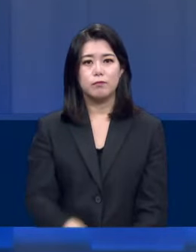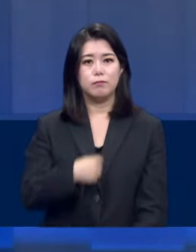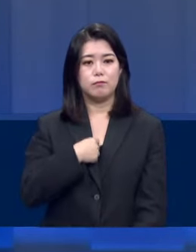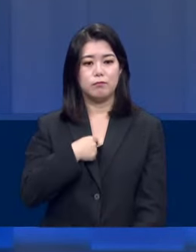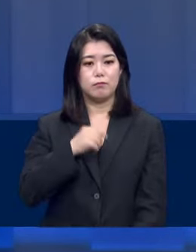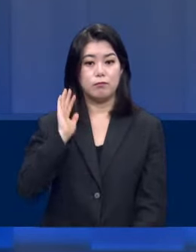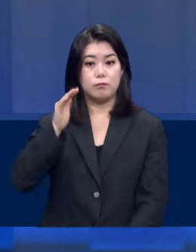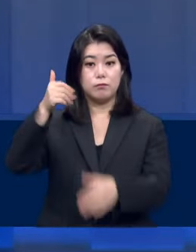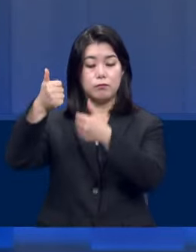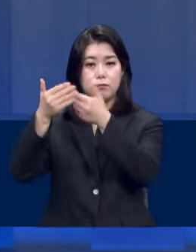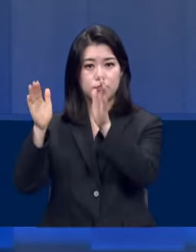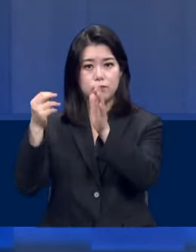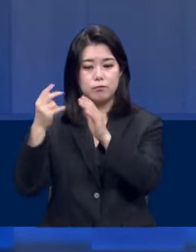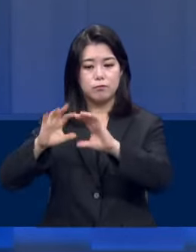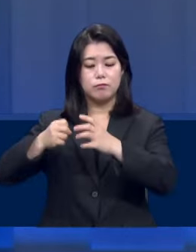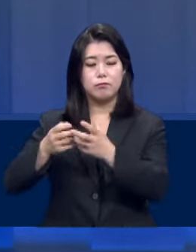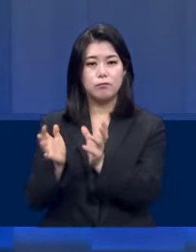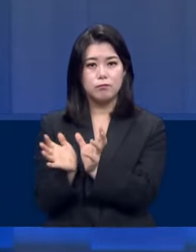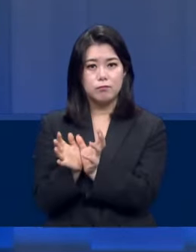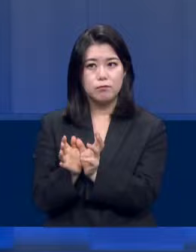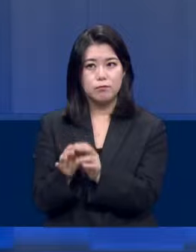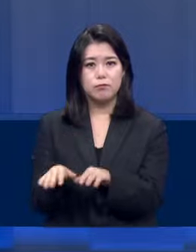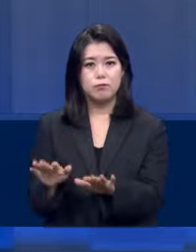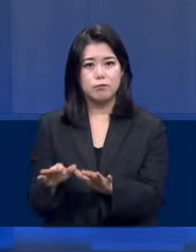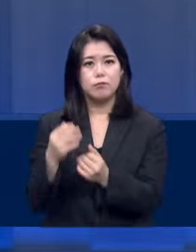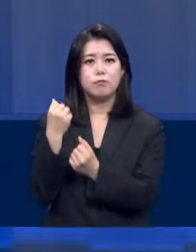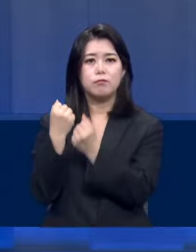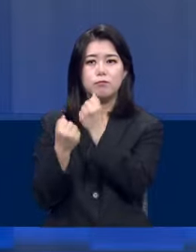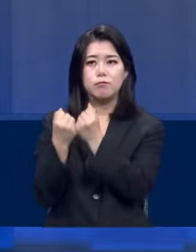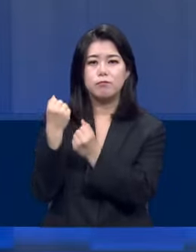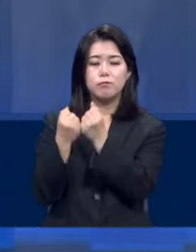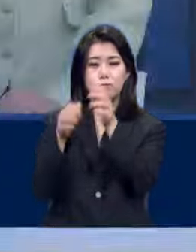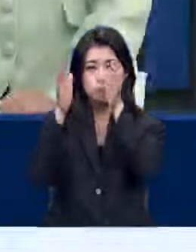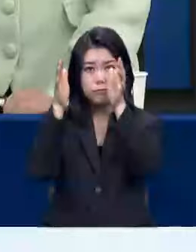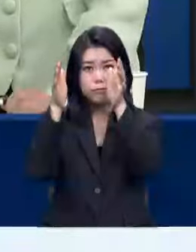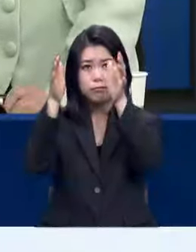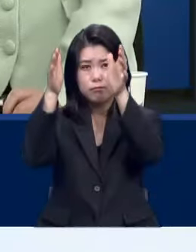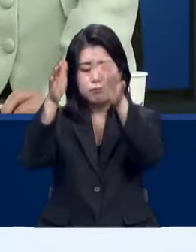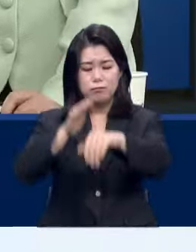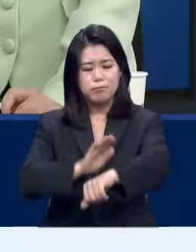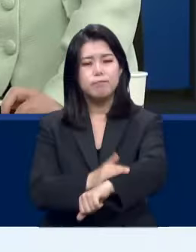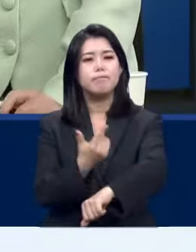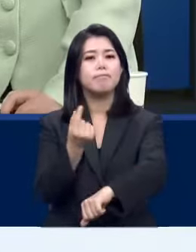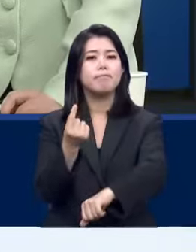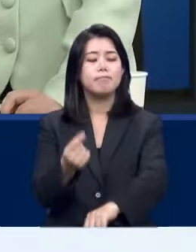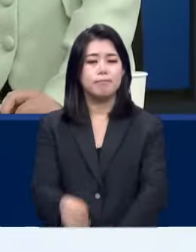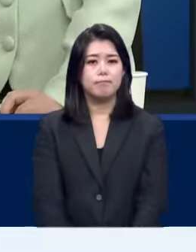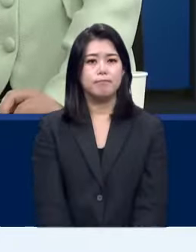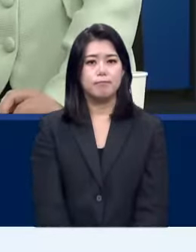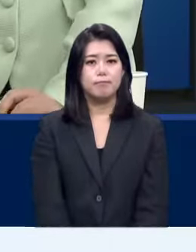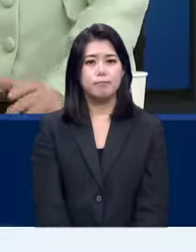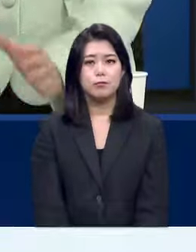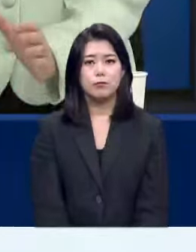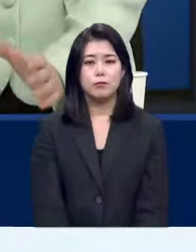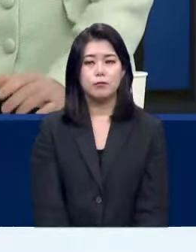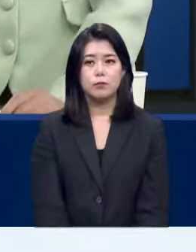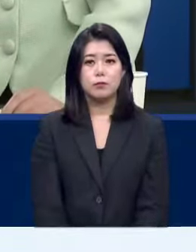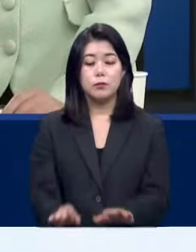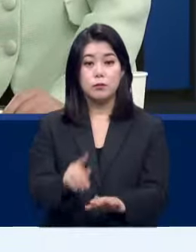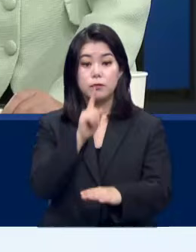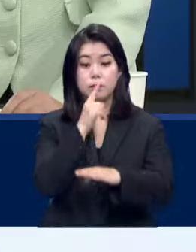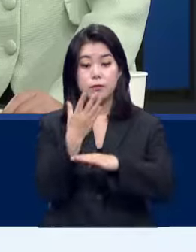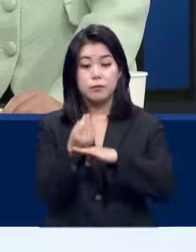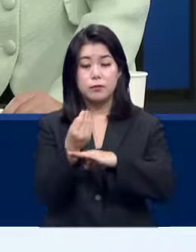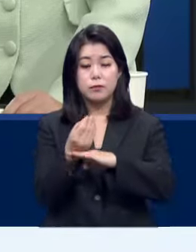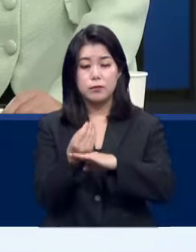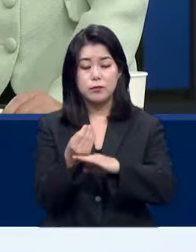대통령 실에서도 그리고 국민의 힘에서 이런 방향으로 해명하는 방향을 잡은 것이 좀 잘못됐다고 생각이 들어요 사실이 녹취가